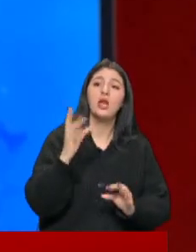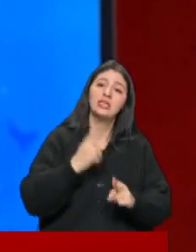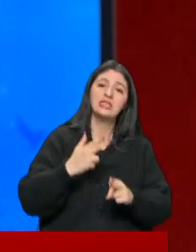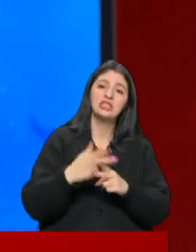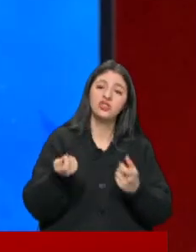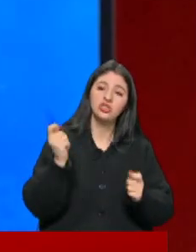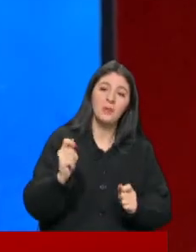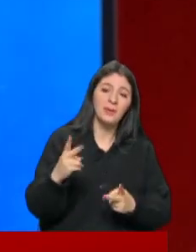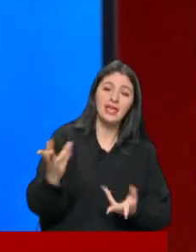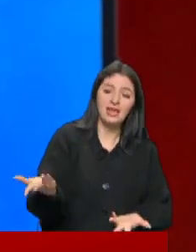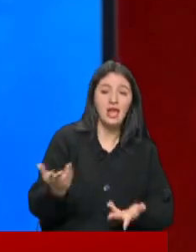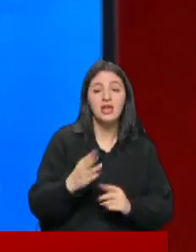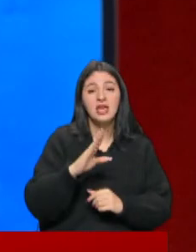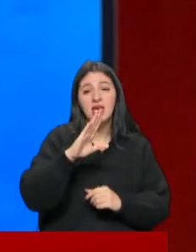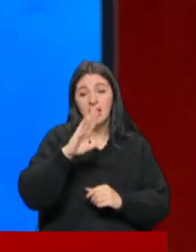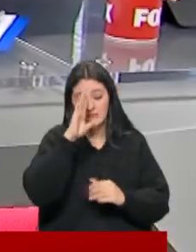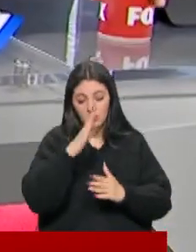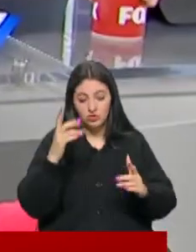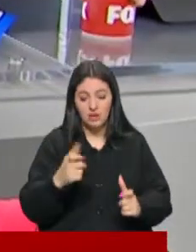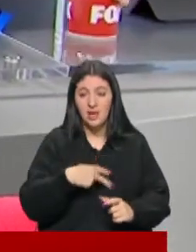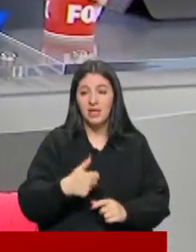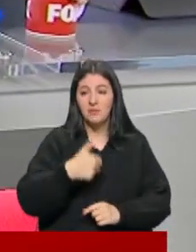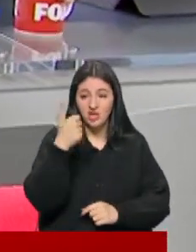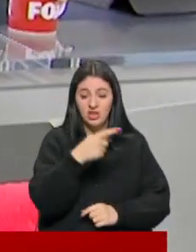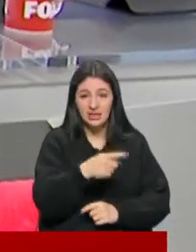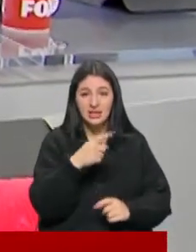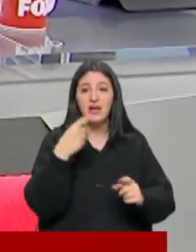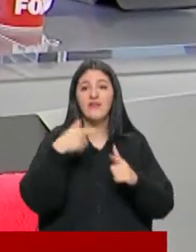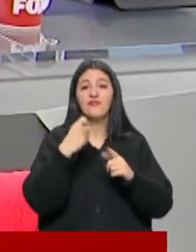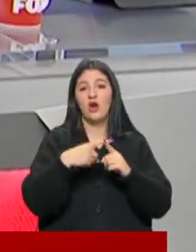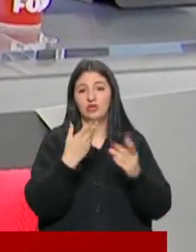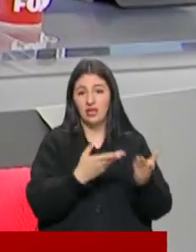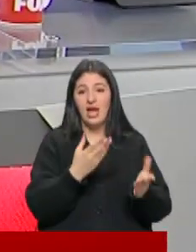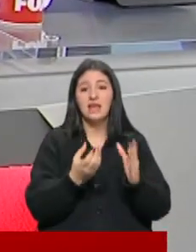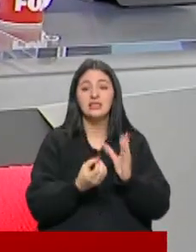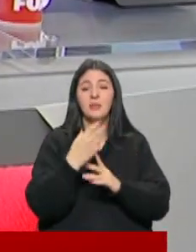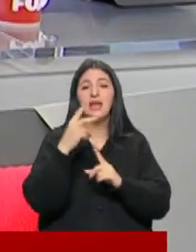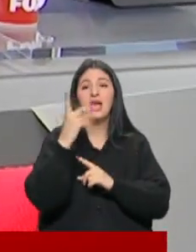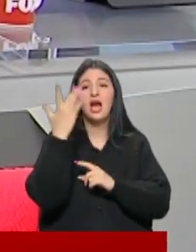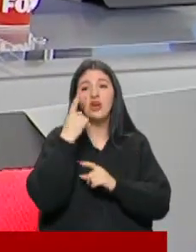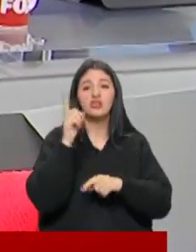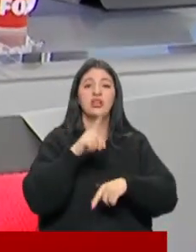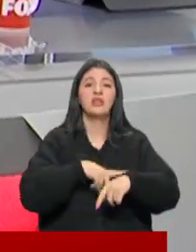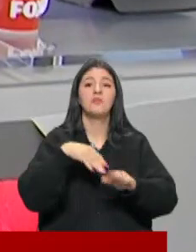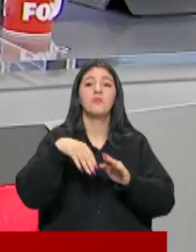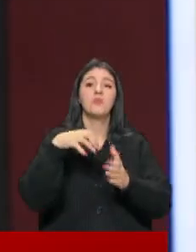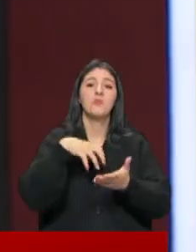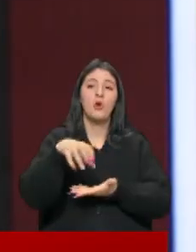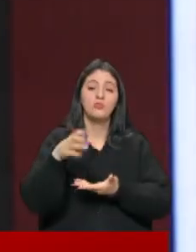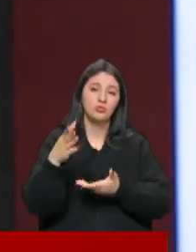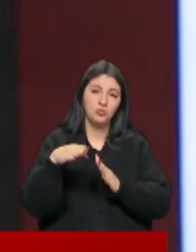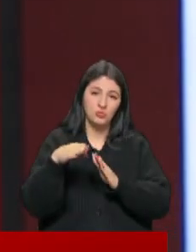seri hareket edebilirler. İstanbul Büyükşehir Belediye Başkanı Ekrem İmamoğlu Fox ekranlarında İlker Karagöz'le Çalar Saat programının